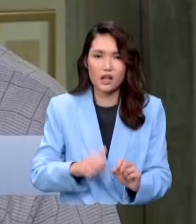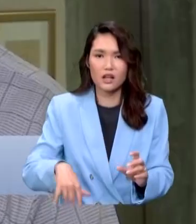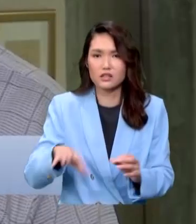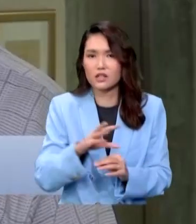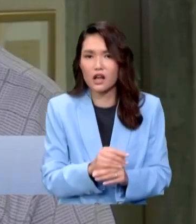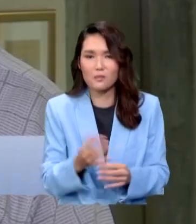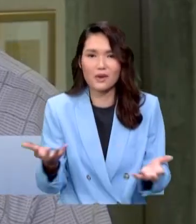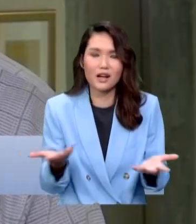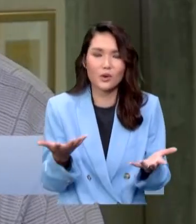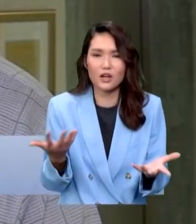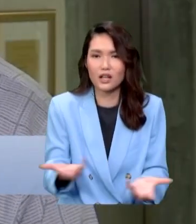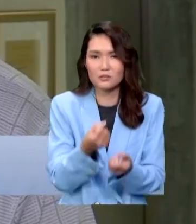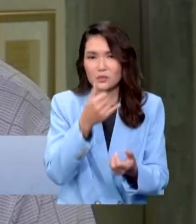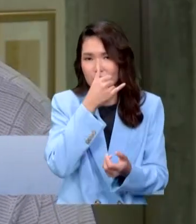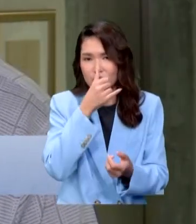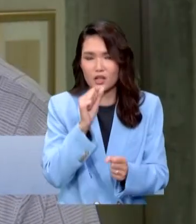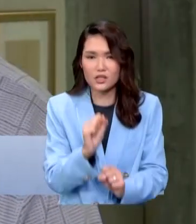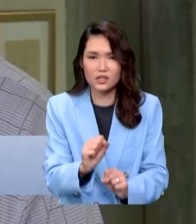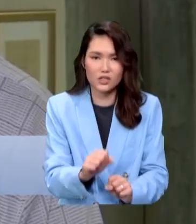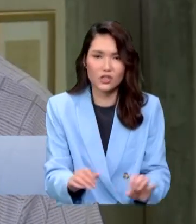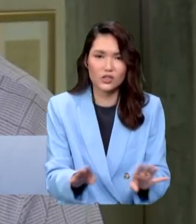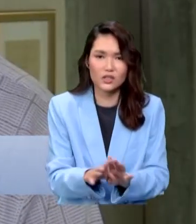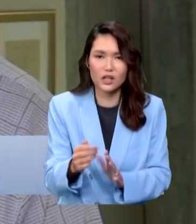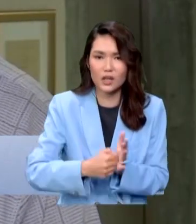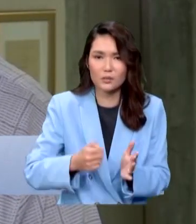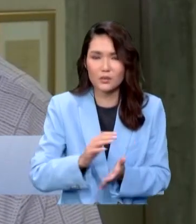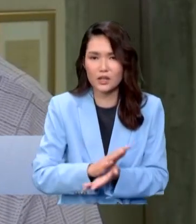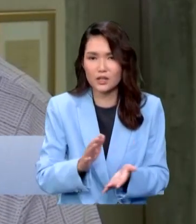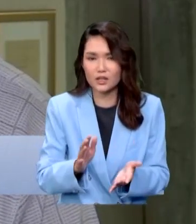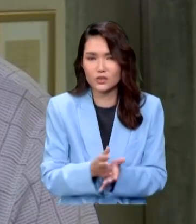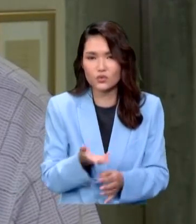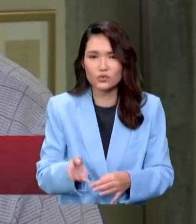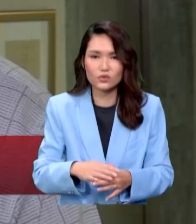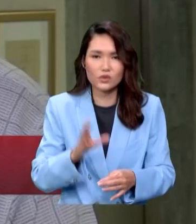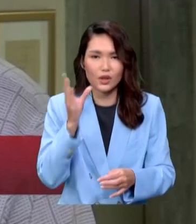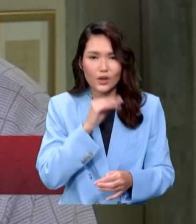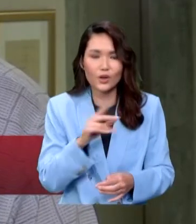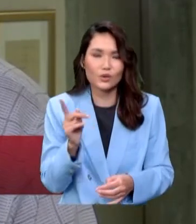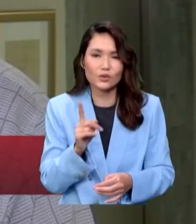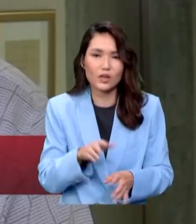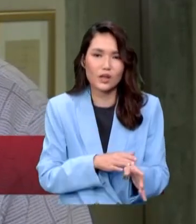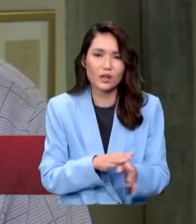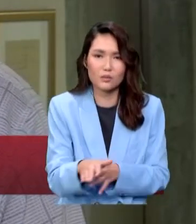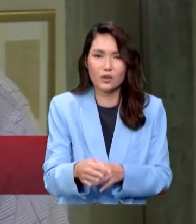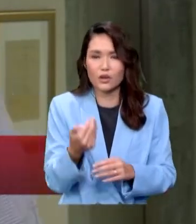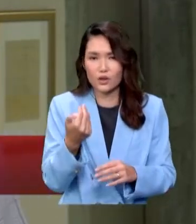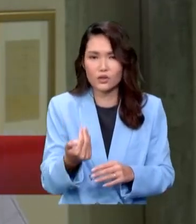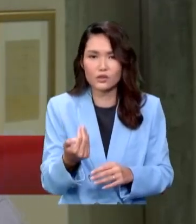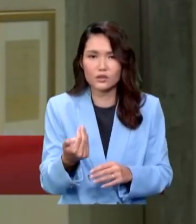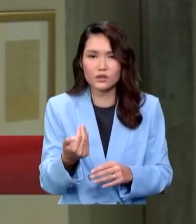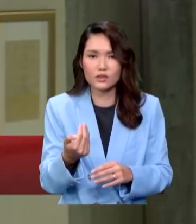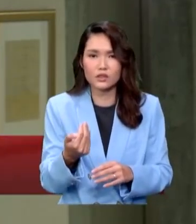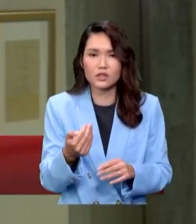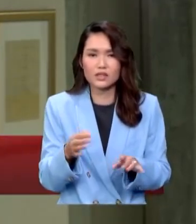не спасают от этого. Надо устранять саму причину возникновения неприятного запаха. То есть удалять полностью оттуда осадок. Но в